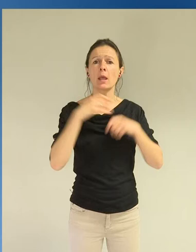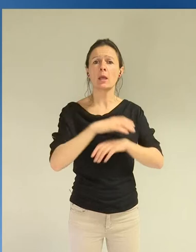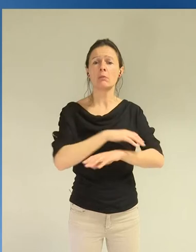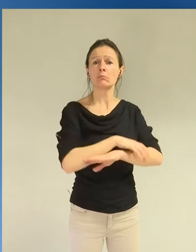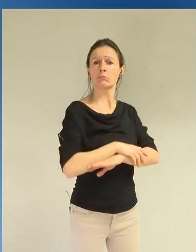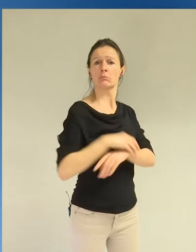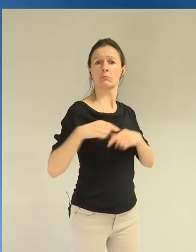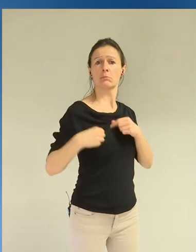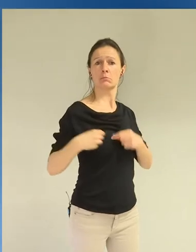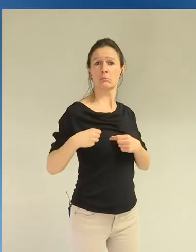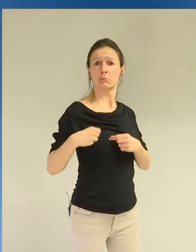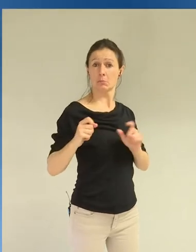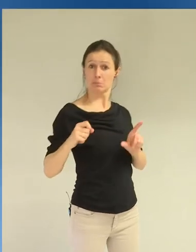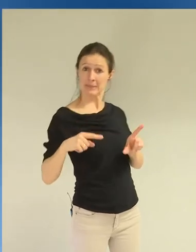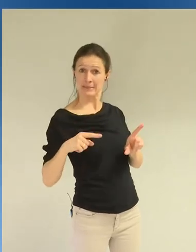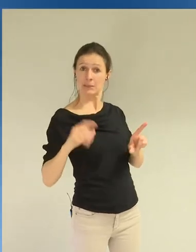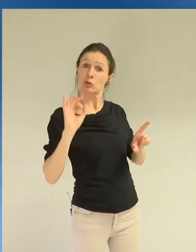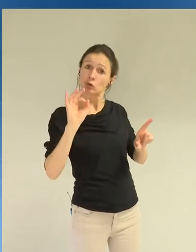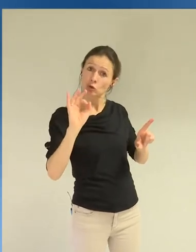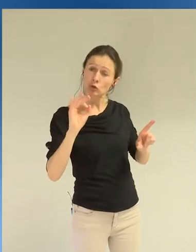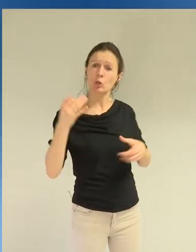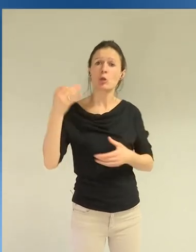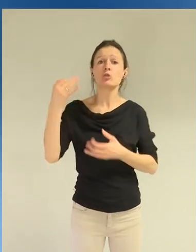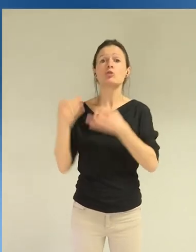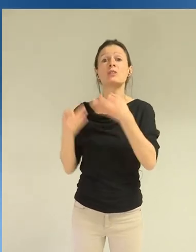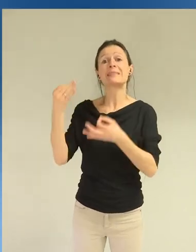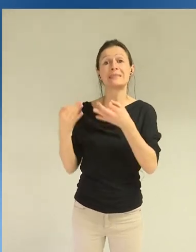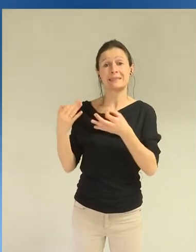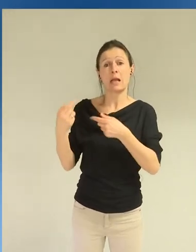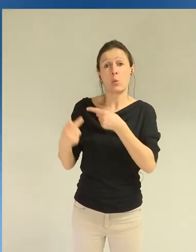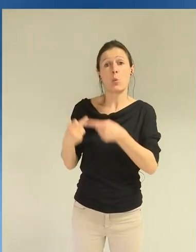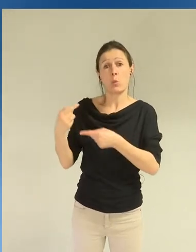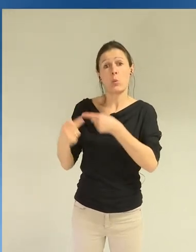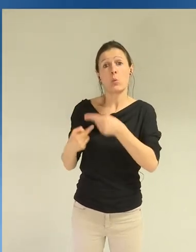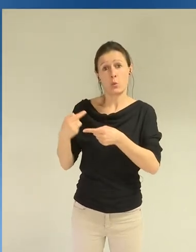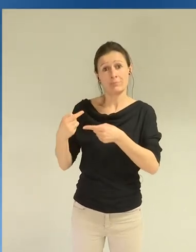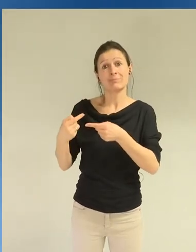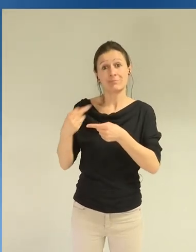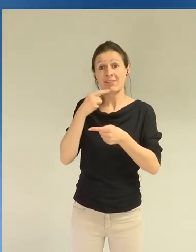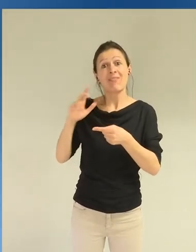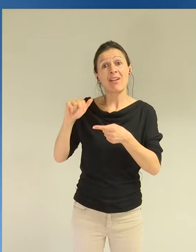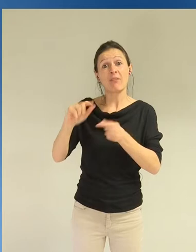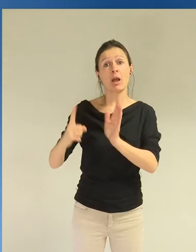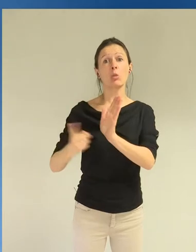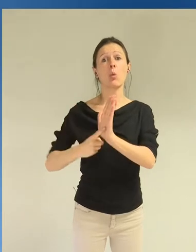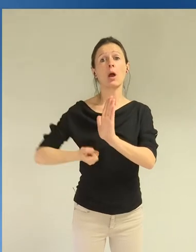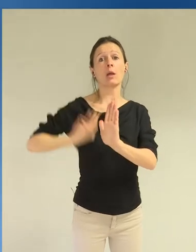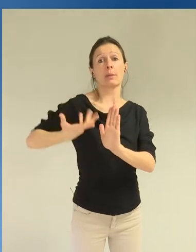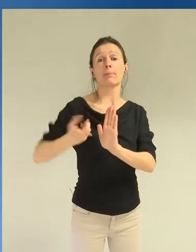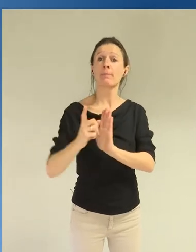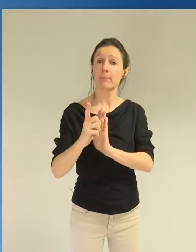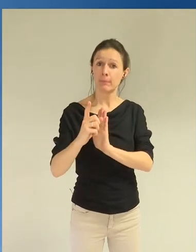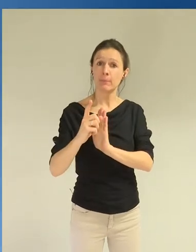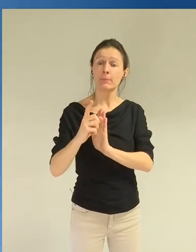été l'objet d'une saisie de justice le droit va donc être dit et j'appelle à ce que nous protégions ici toutes et